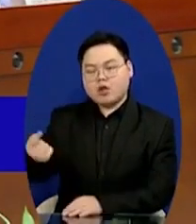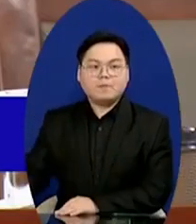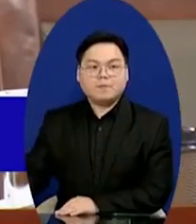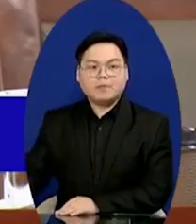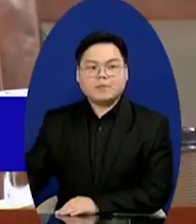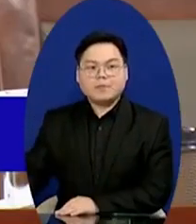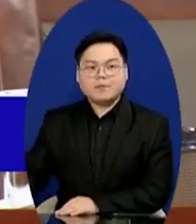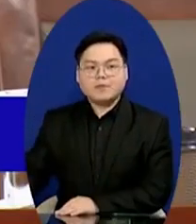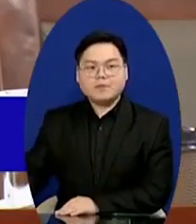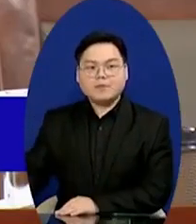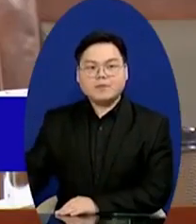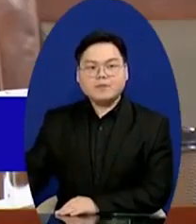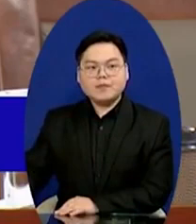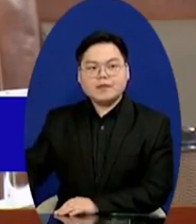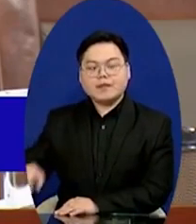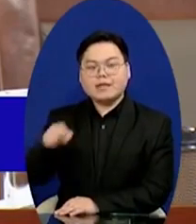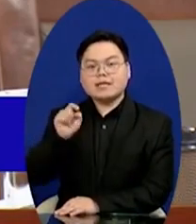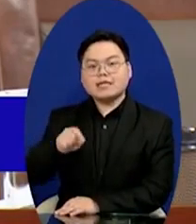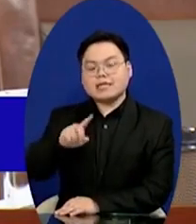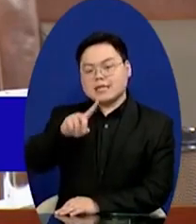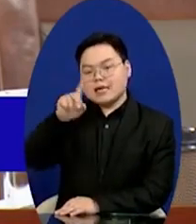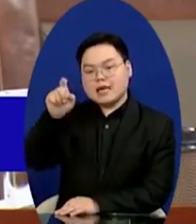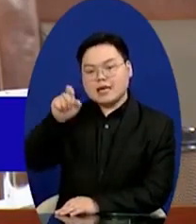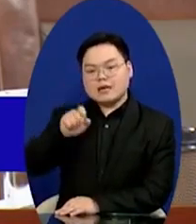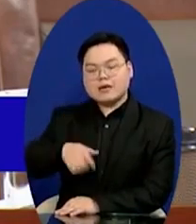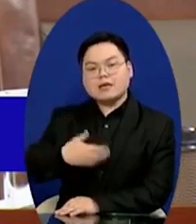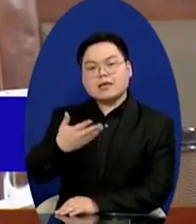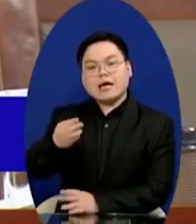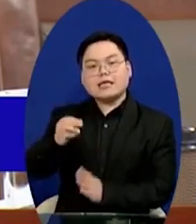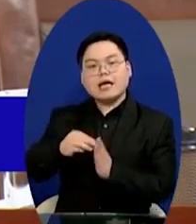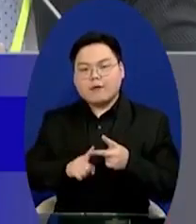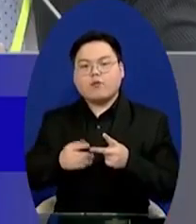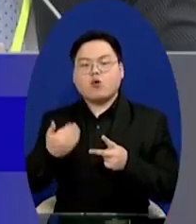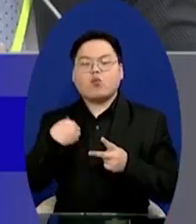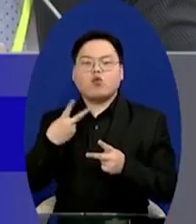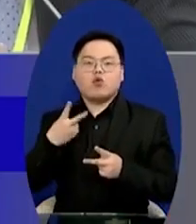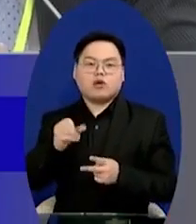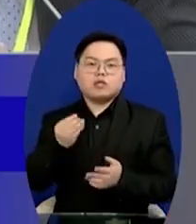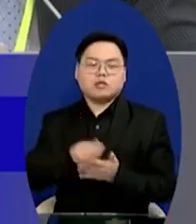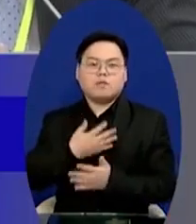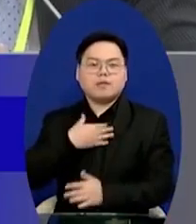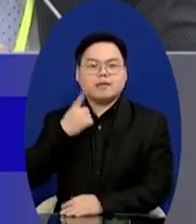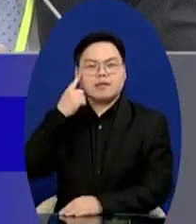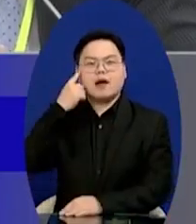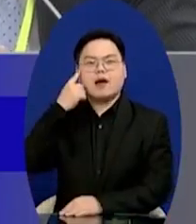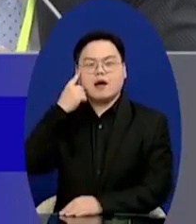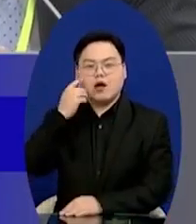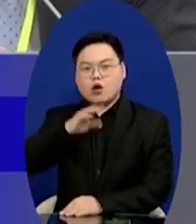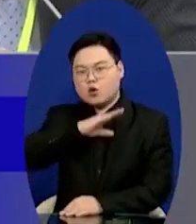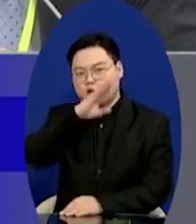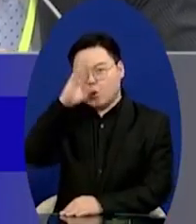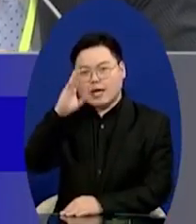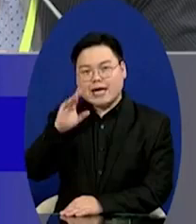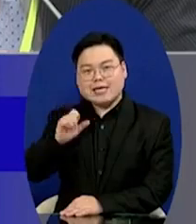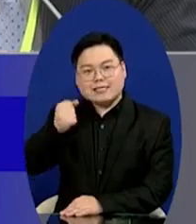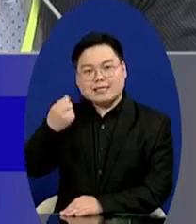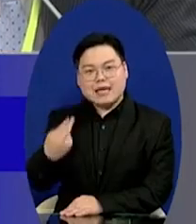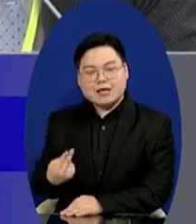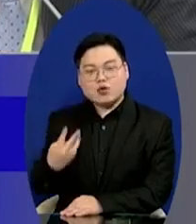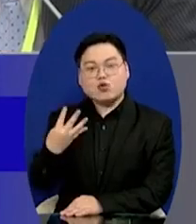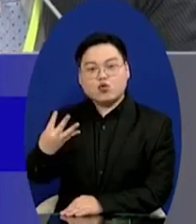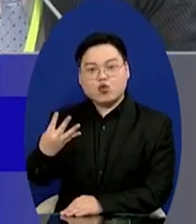суучаарай. Энэ асуудлаар та тайлбар өгөх үү? Одоо миний санаж байгаагаар бол дулааны цэцгэлгээ станц 4